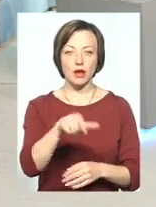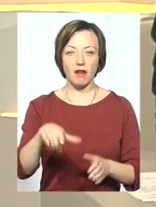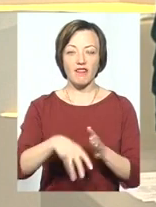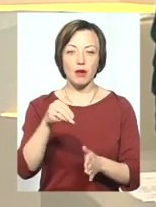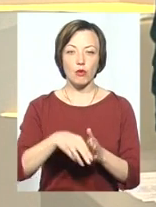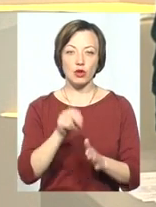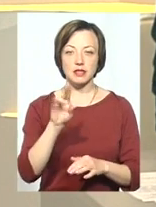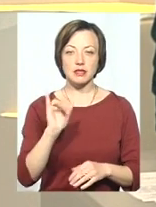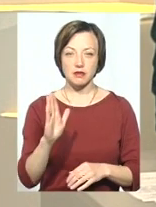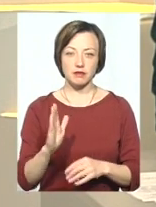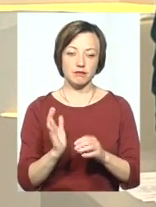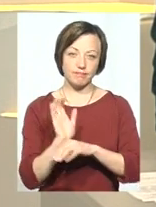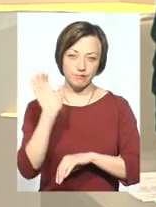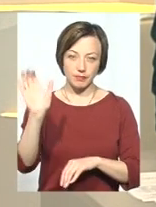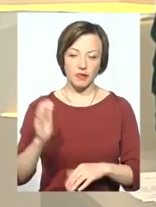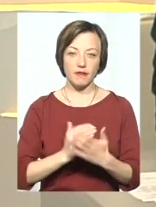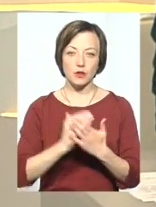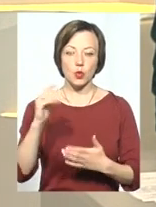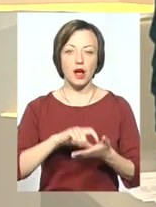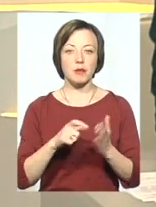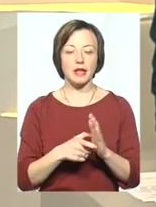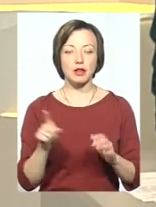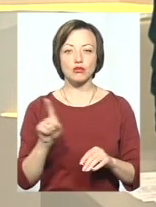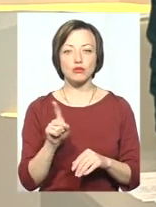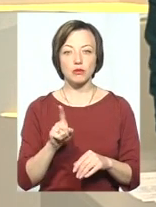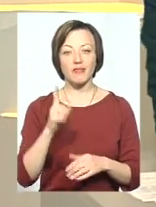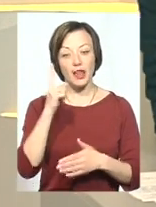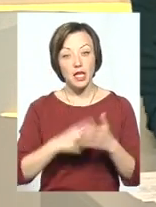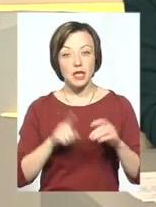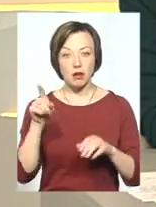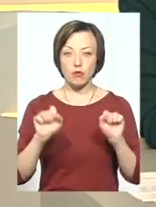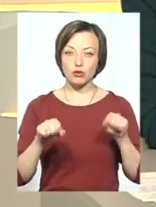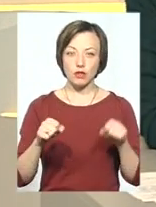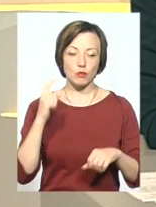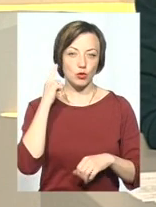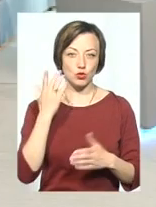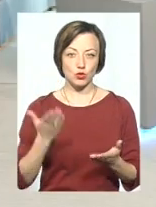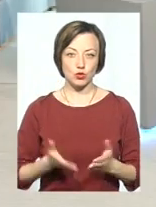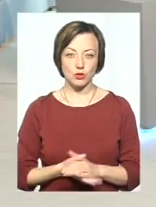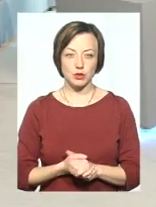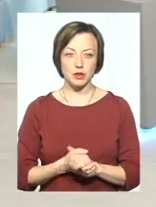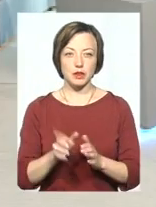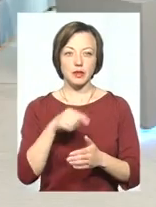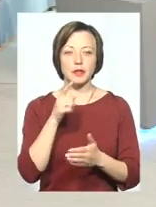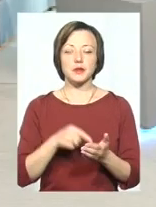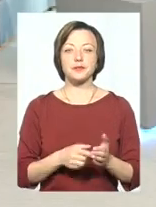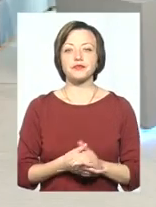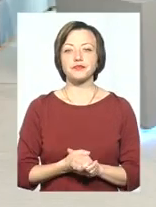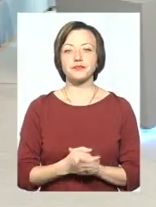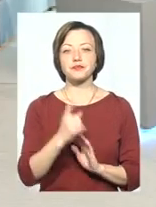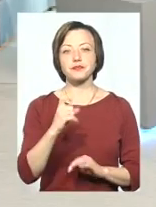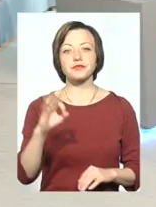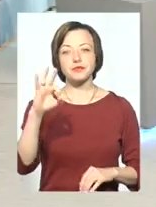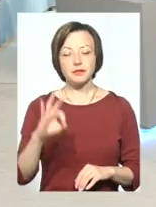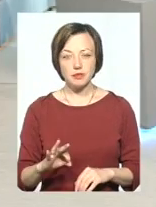виборців на гору в високі кабінети, щоб з надії, що там можливо все-таки почують. Безумовно, це є